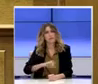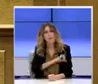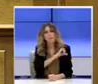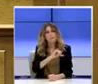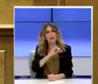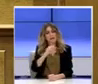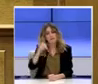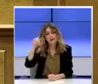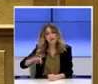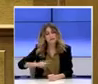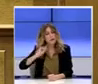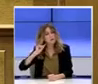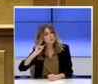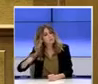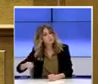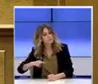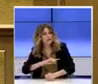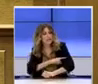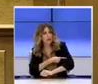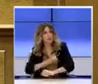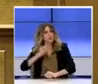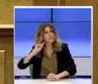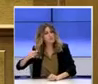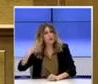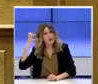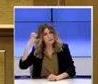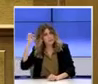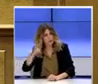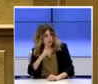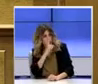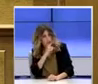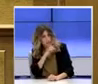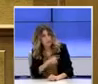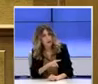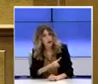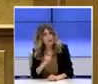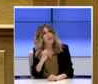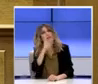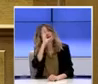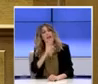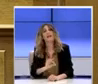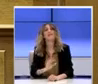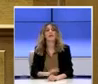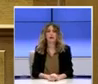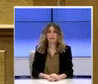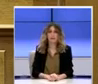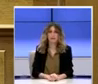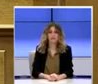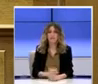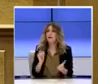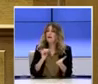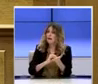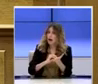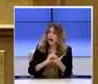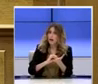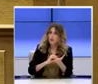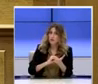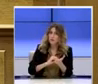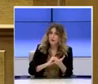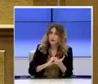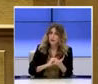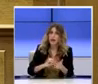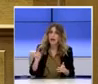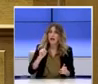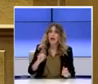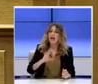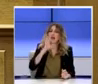των ειδικών? Δεν είναι αλήθεια ότι αδιαφορήσατε και αδιαφορείτε για τη γνώμη